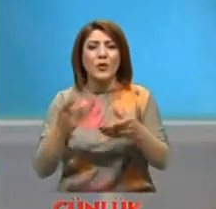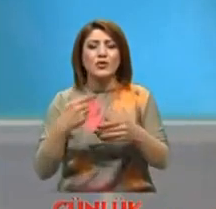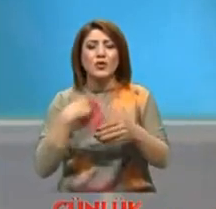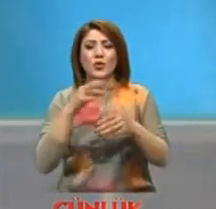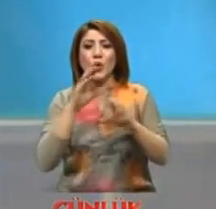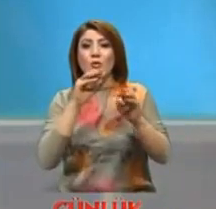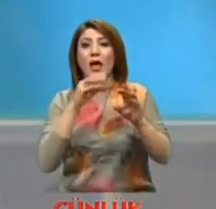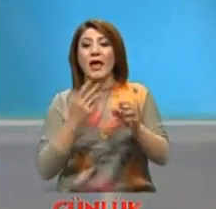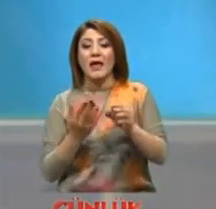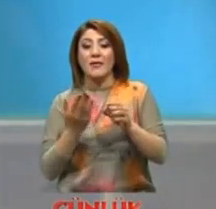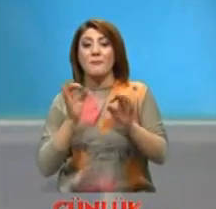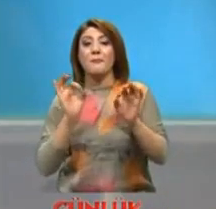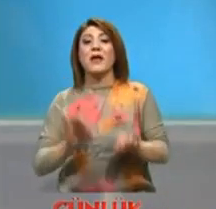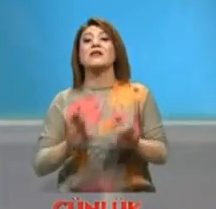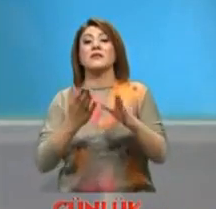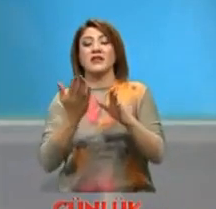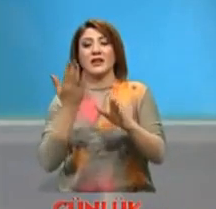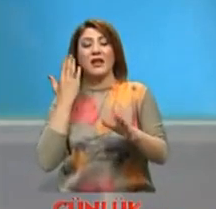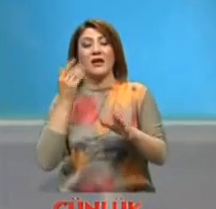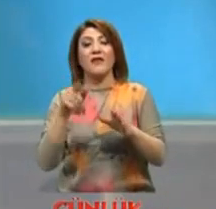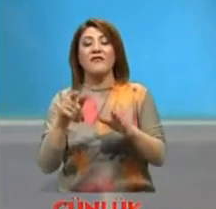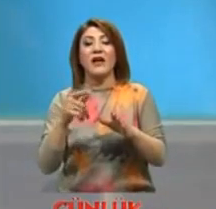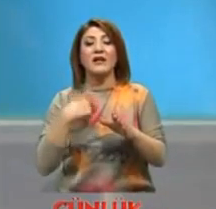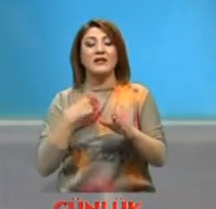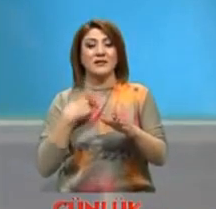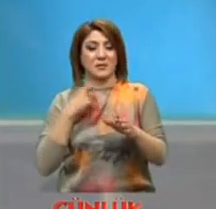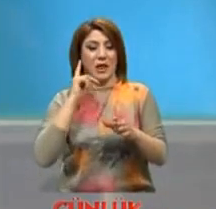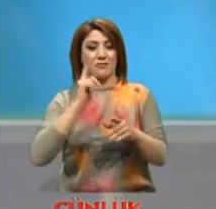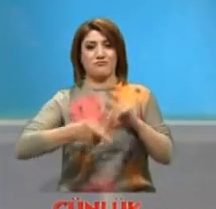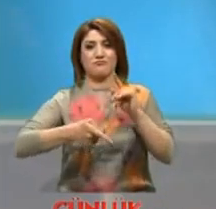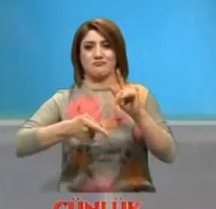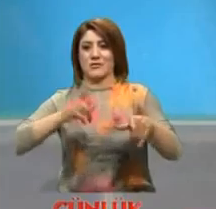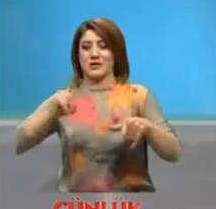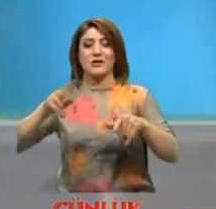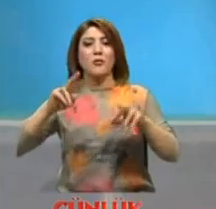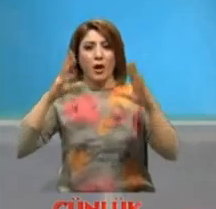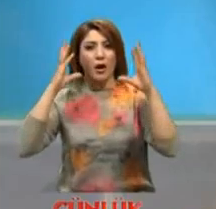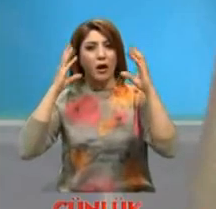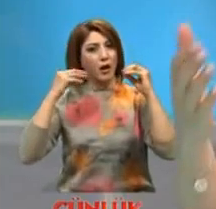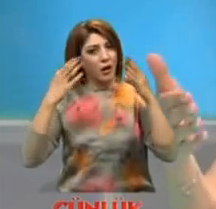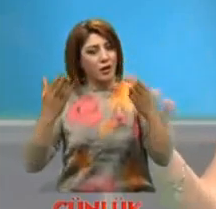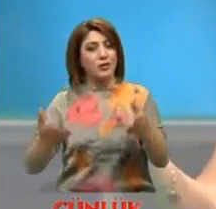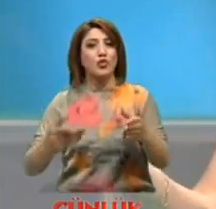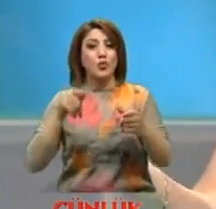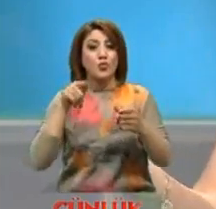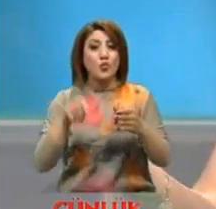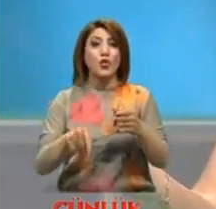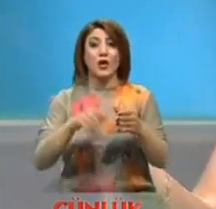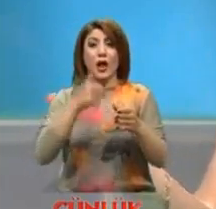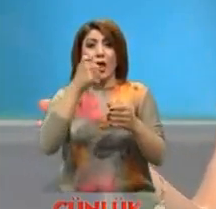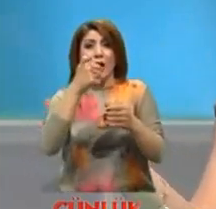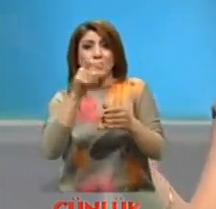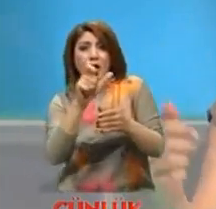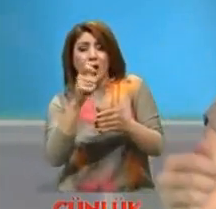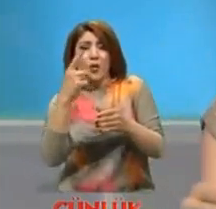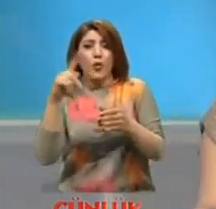konuşmaya henüz başlamadan önce verdiğiniz komutları algılıyorlar daha küçükken. Ama bu kadar küçükken